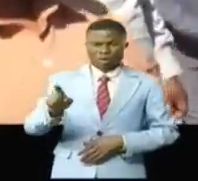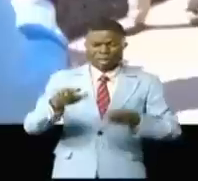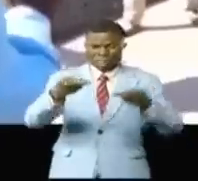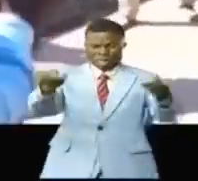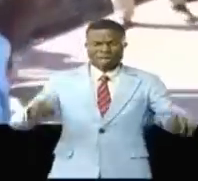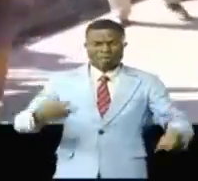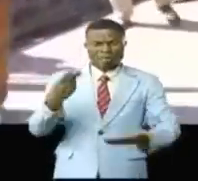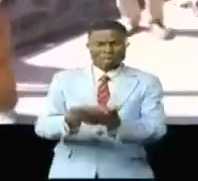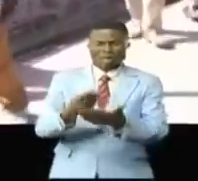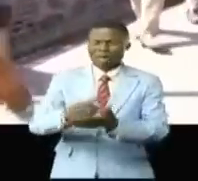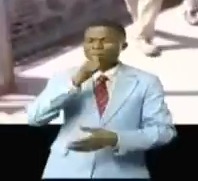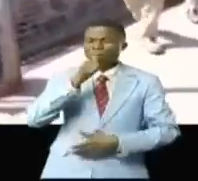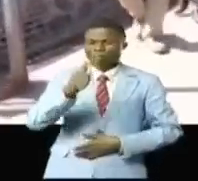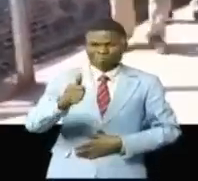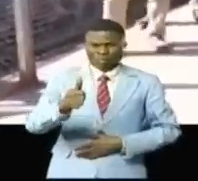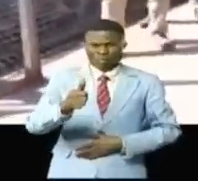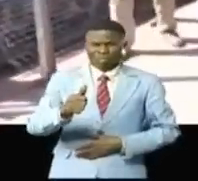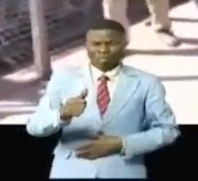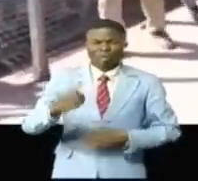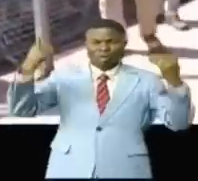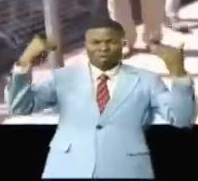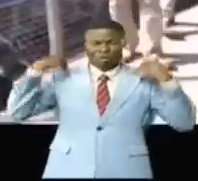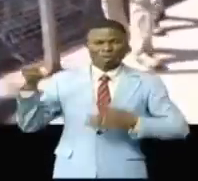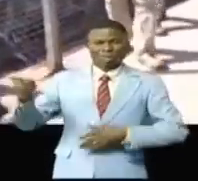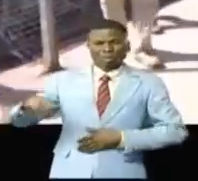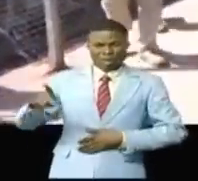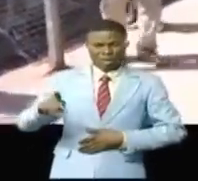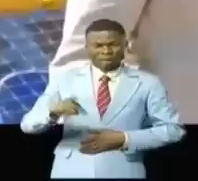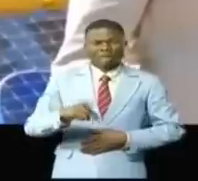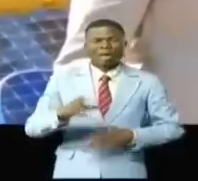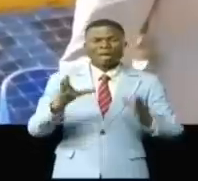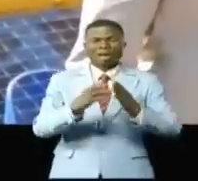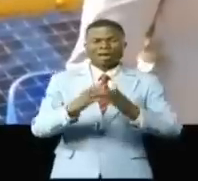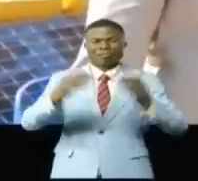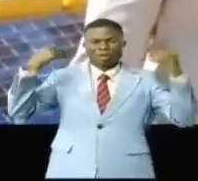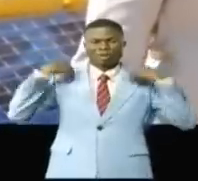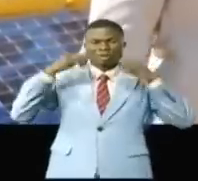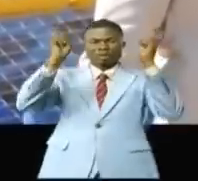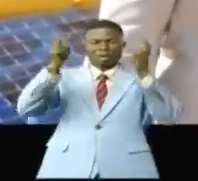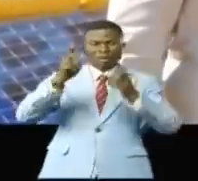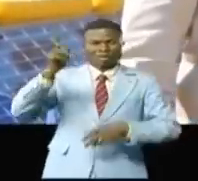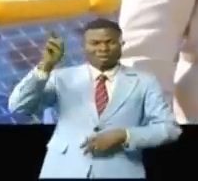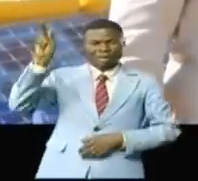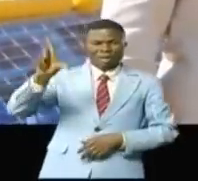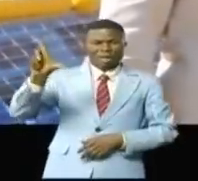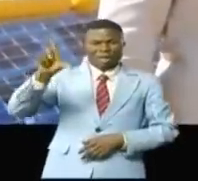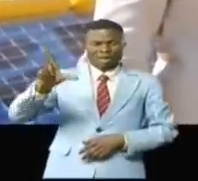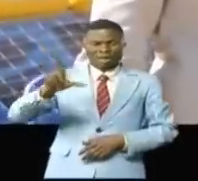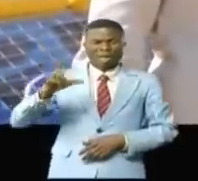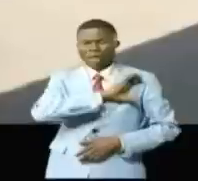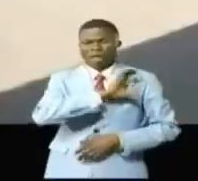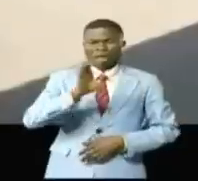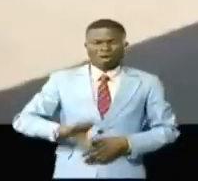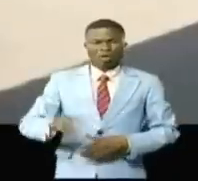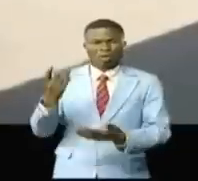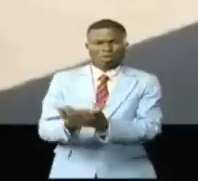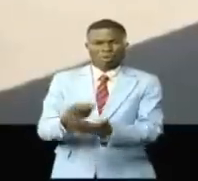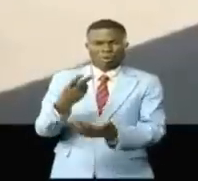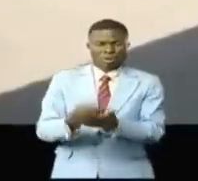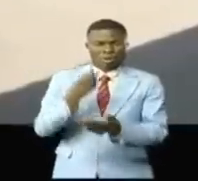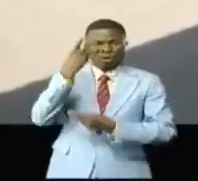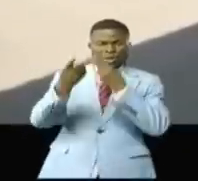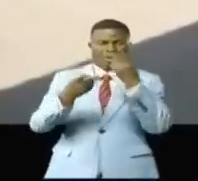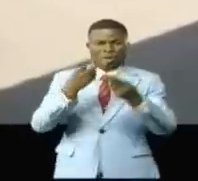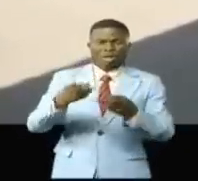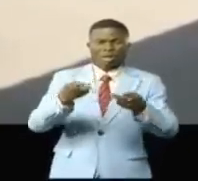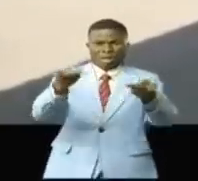moderne. Pour chuter, l'autorité provinciale, accompagnée des autorités de la ville de Likasi et de la commissaire provinciale au sport, a visité